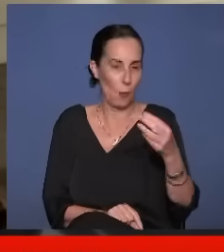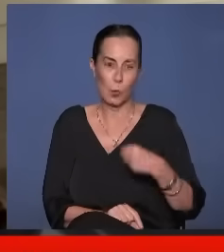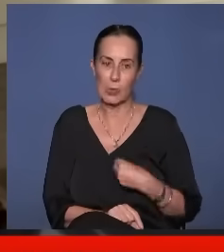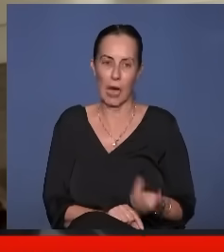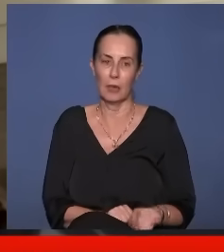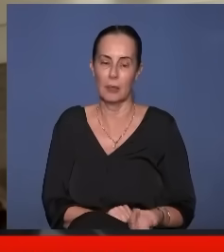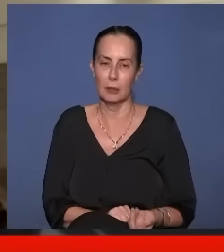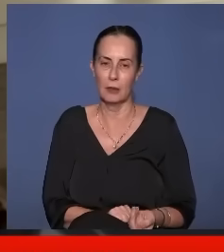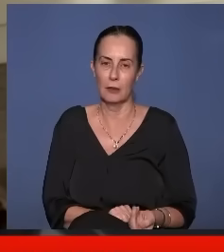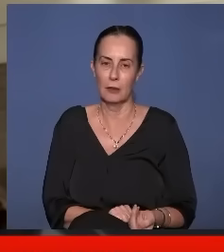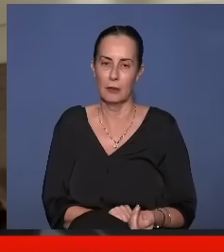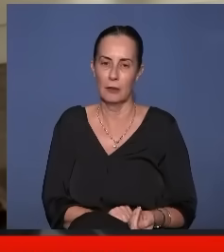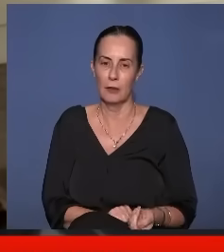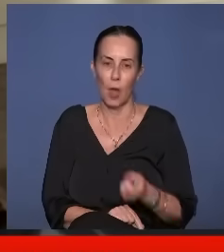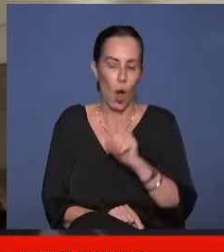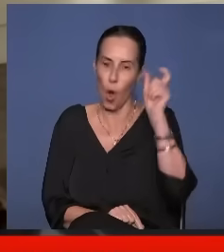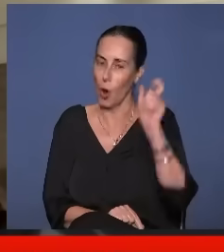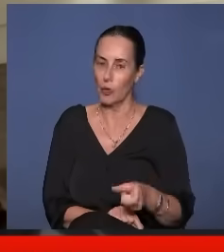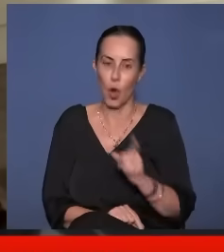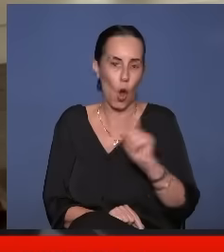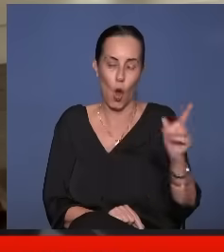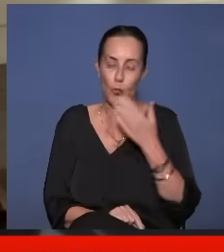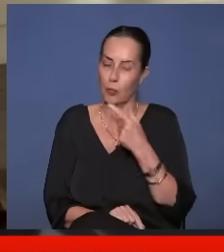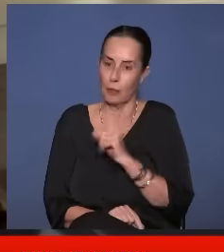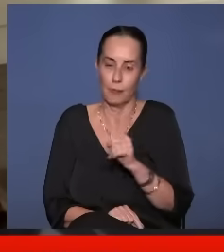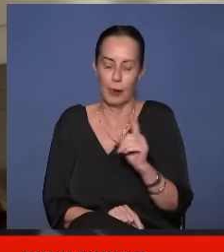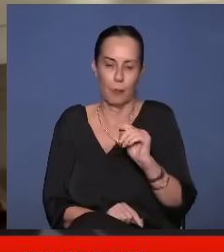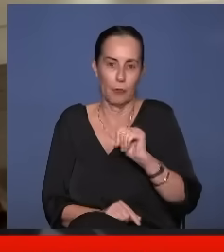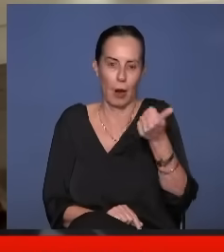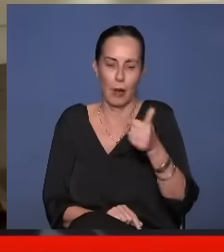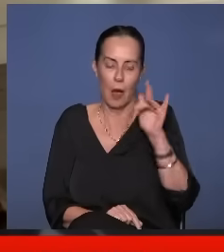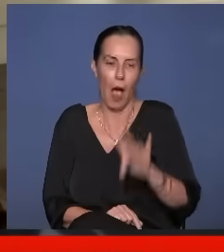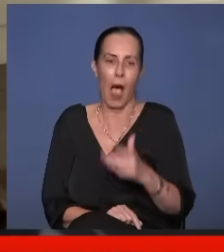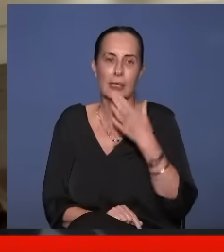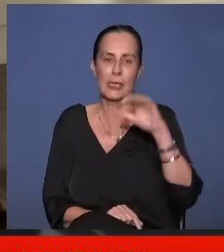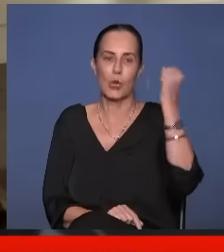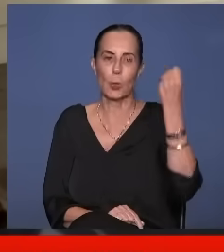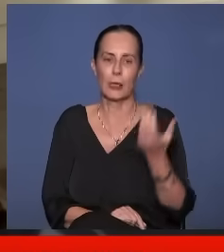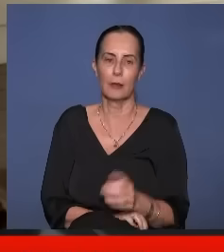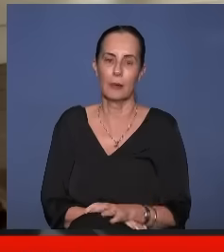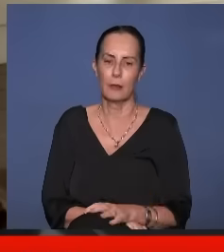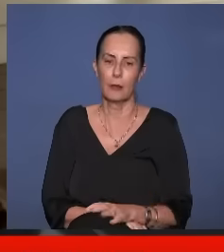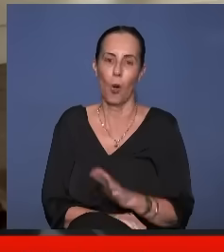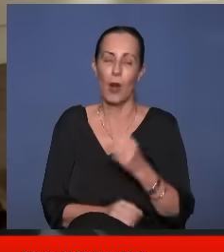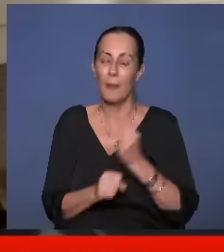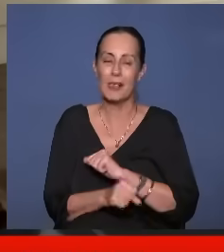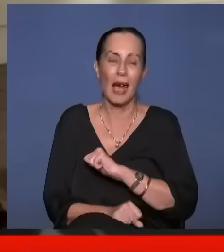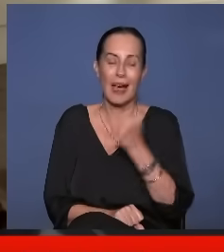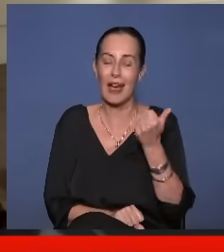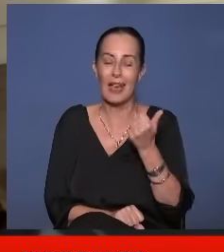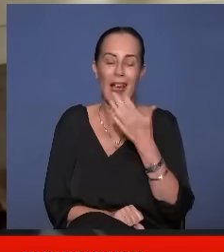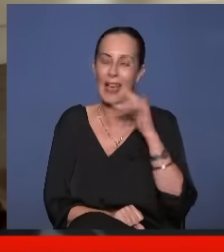לא מוסרית, לא אנושית, לא יהודית, ובעיקר אנטי-ציונית, אולי המעשה מהמעשים